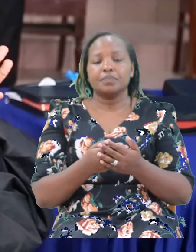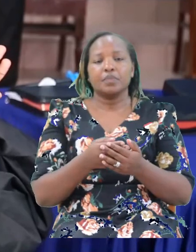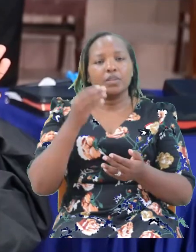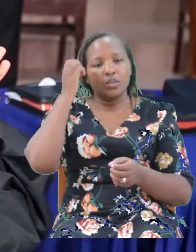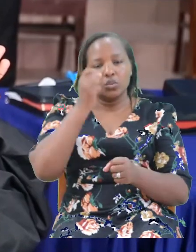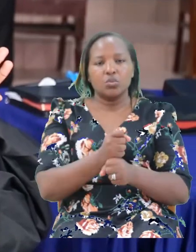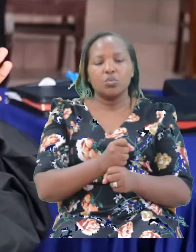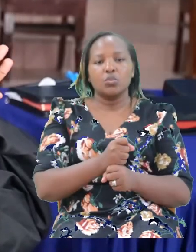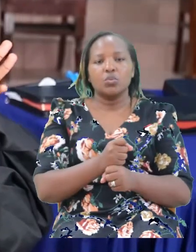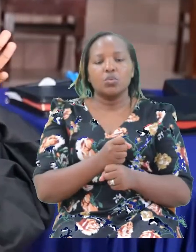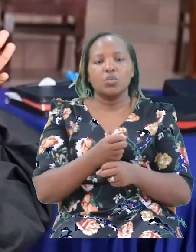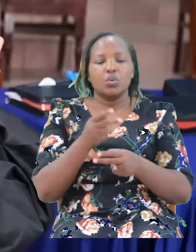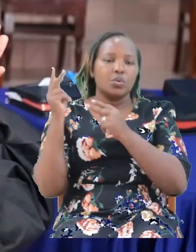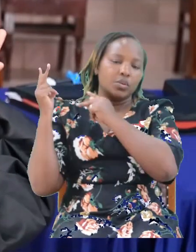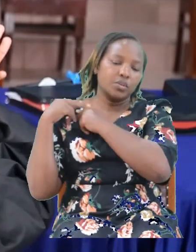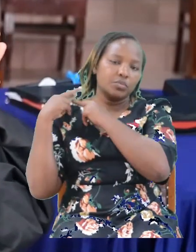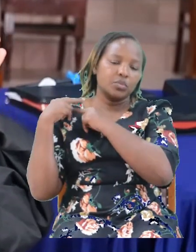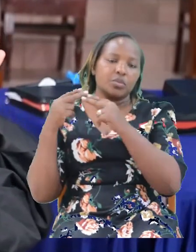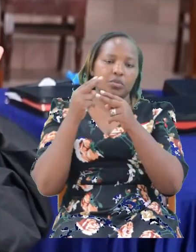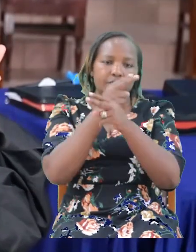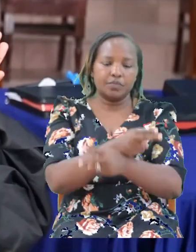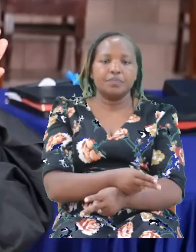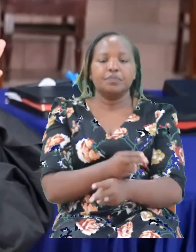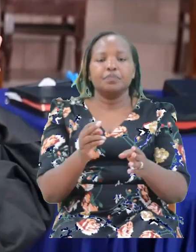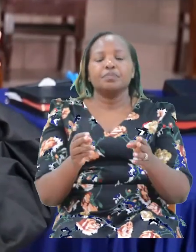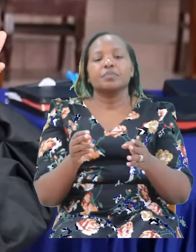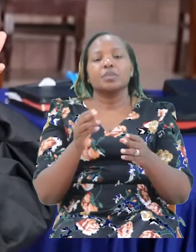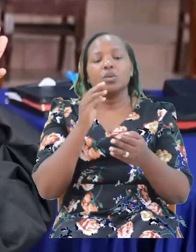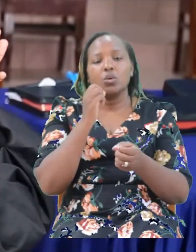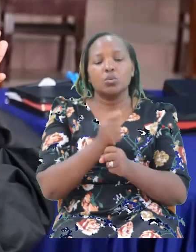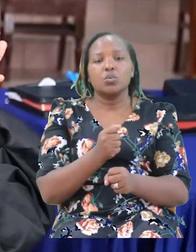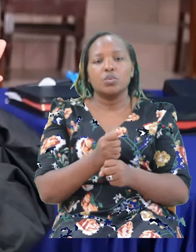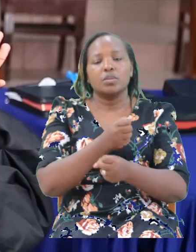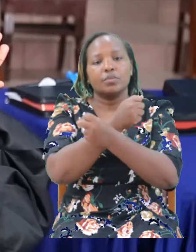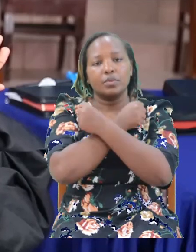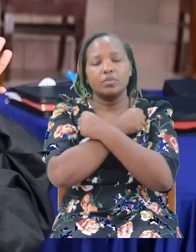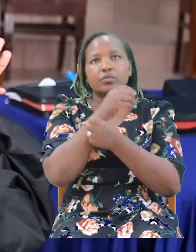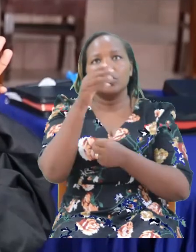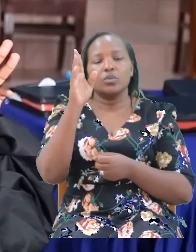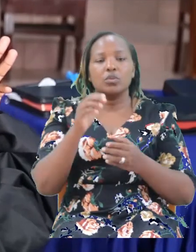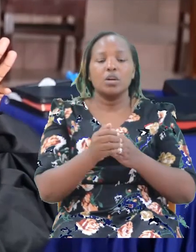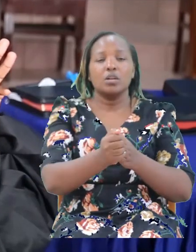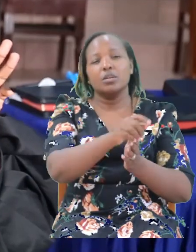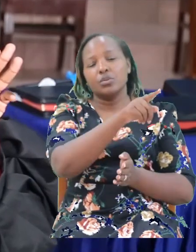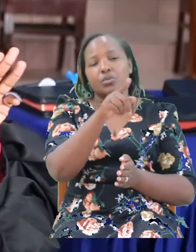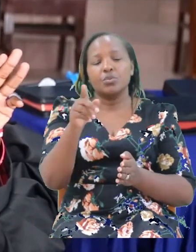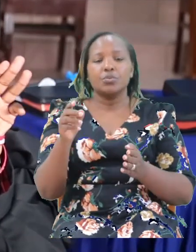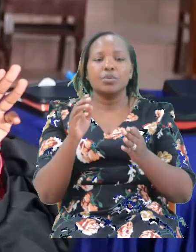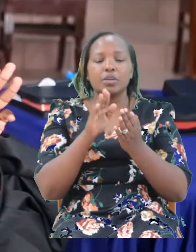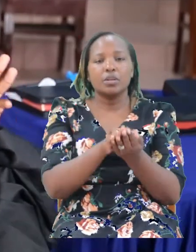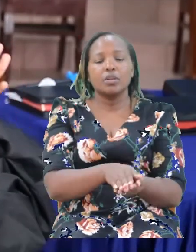mnapotimiza na kufanya jukumu lenu la uwakili, mfanye mapenzi ya Bwana, amuongoze, amlinde,